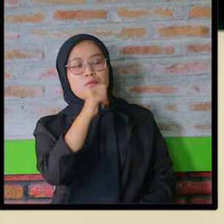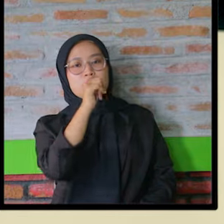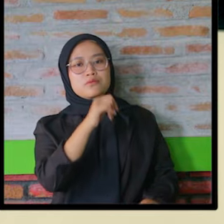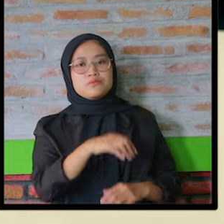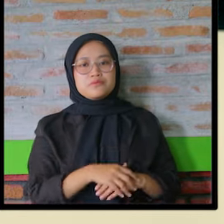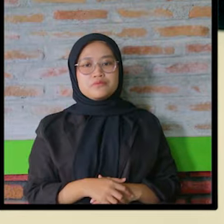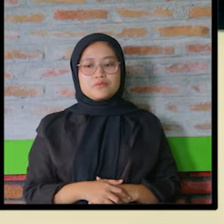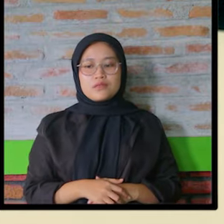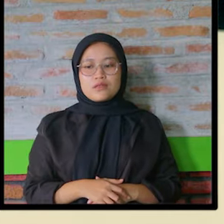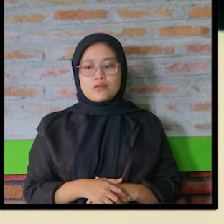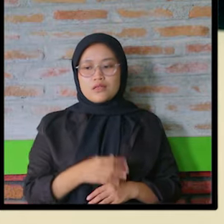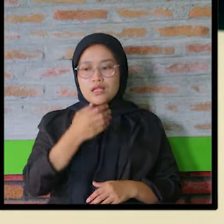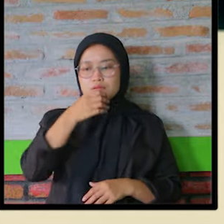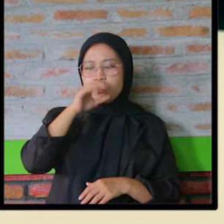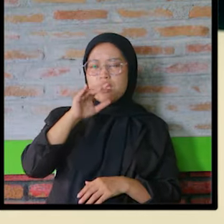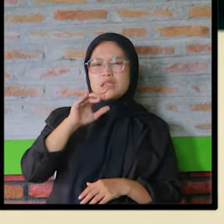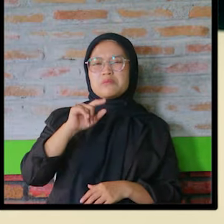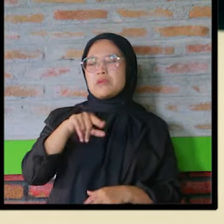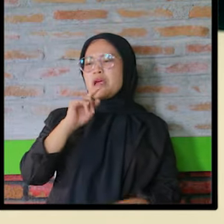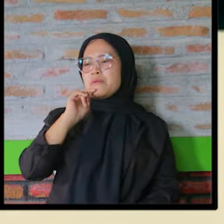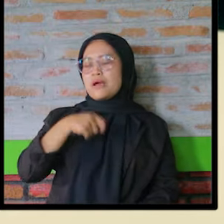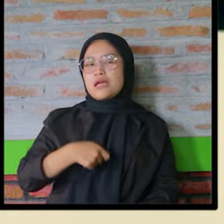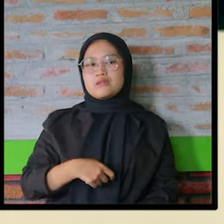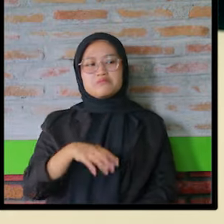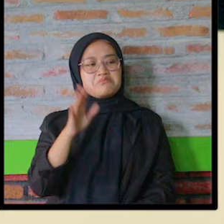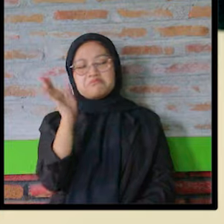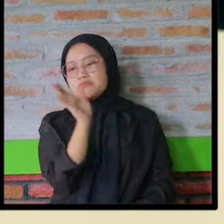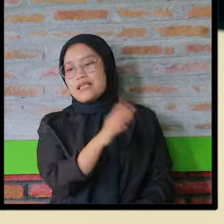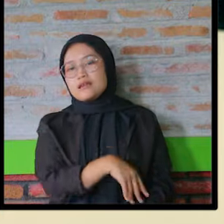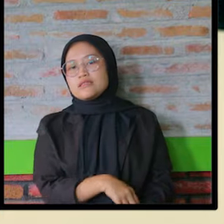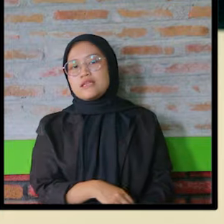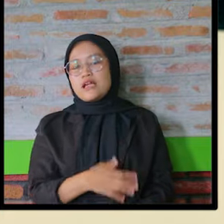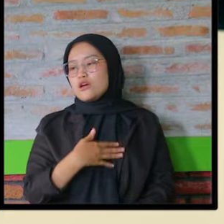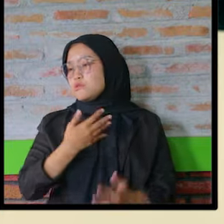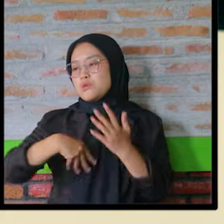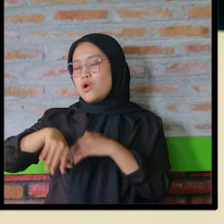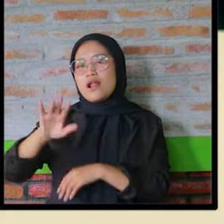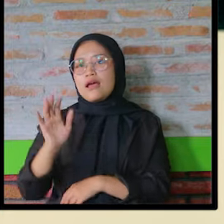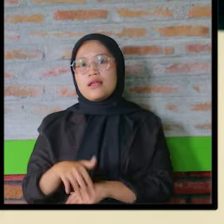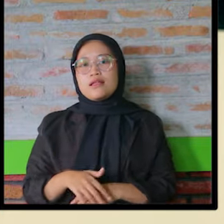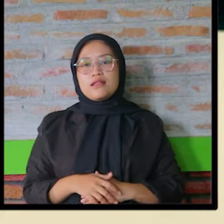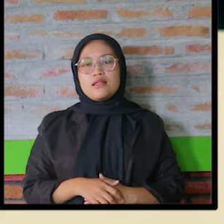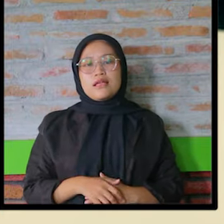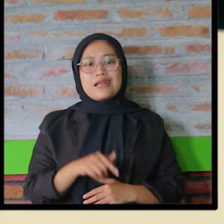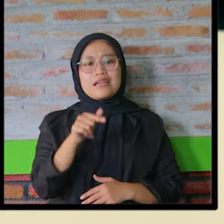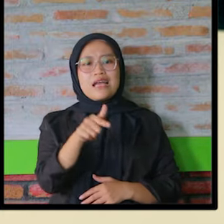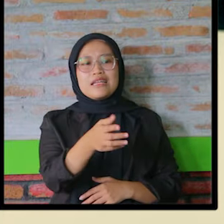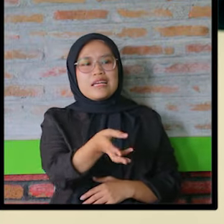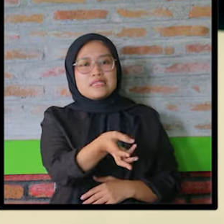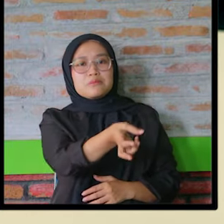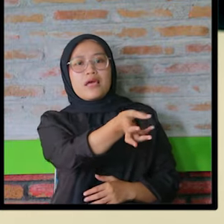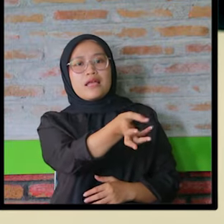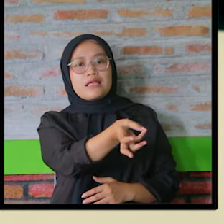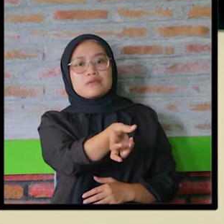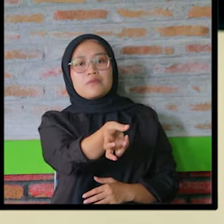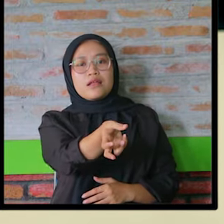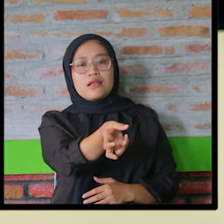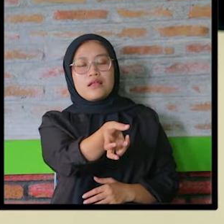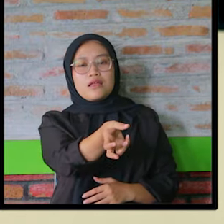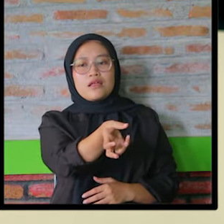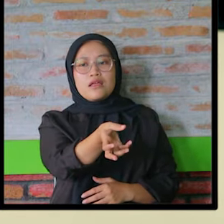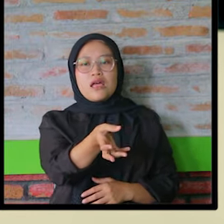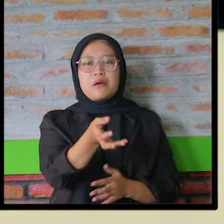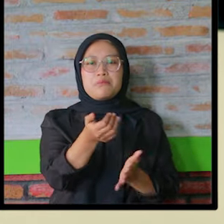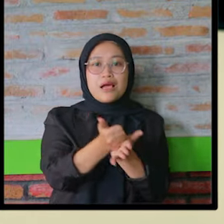podcast wa lah boleh gitu kan misalnya begitu ini kan enggak sepele gitu Padahal tadi lupa kalau